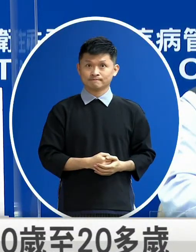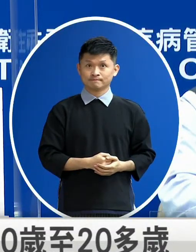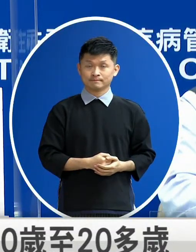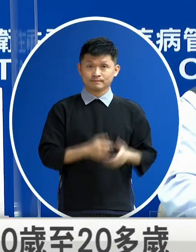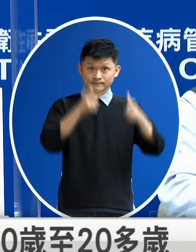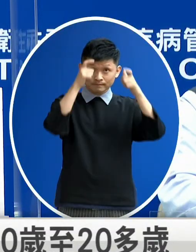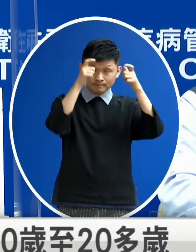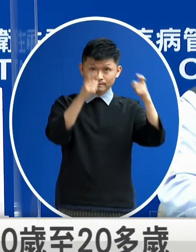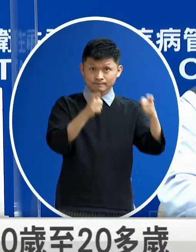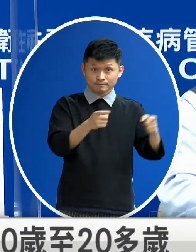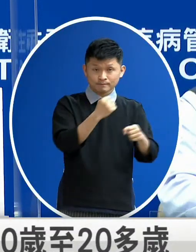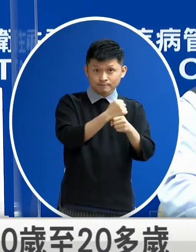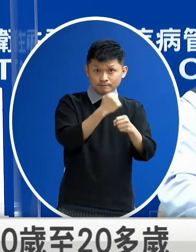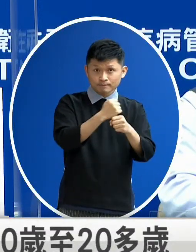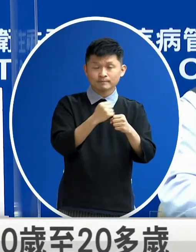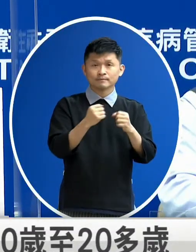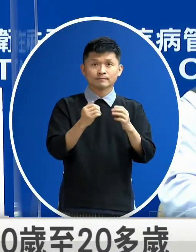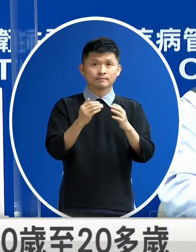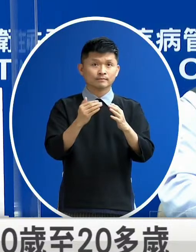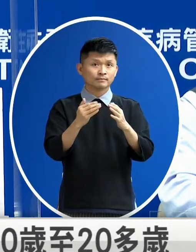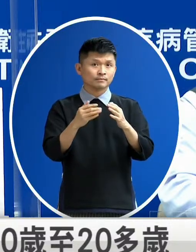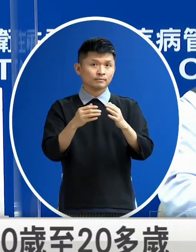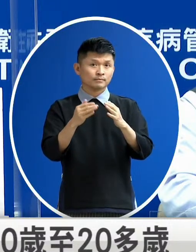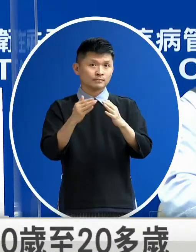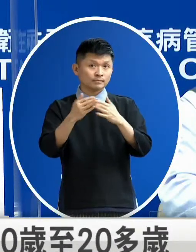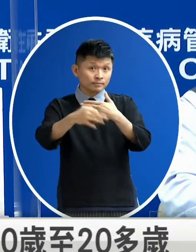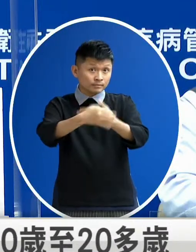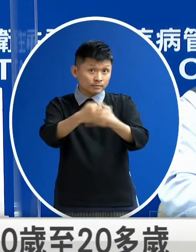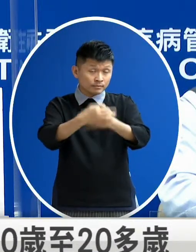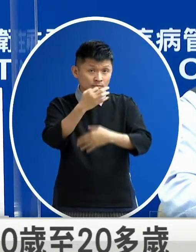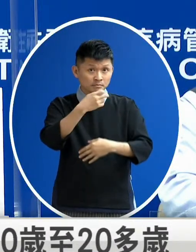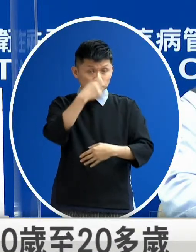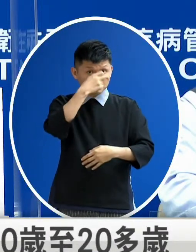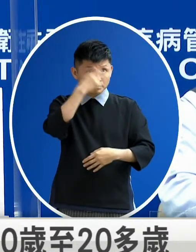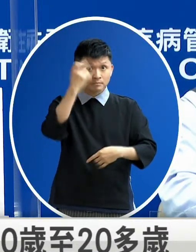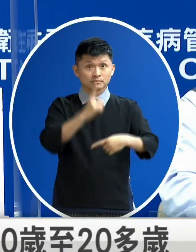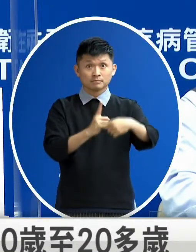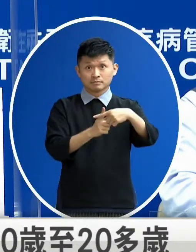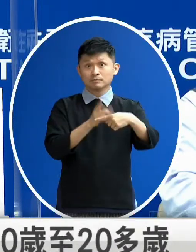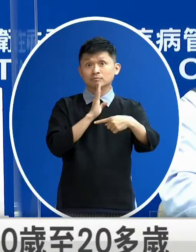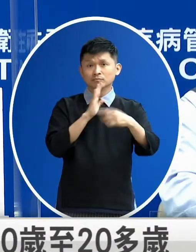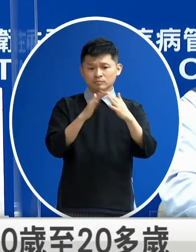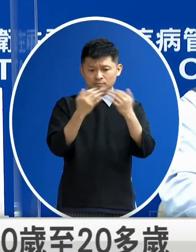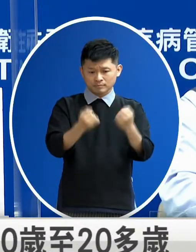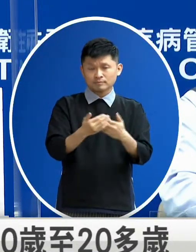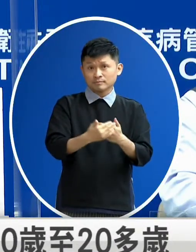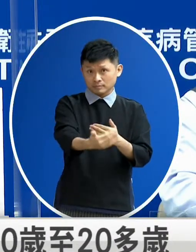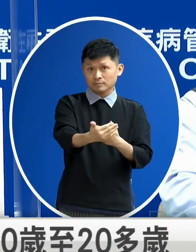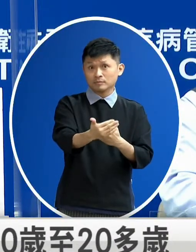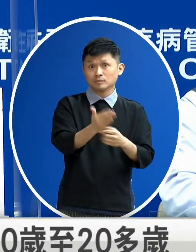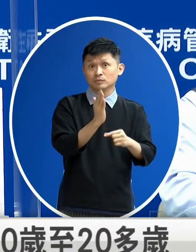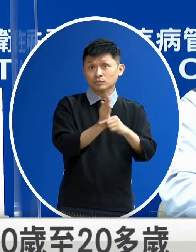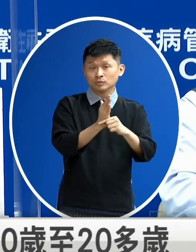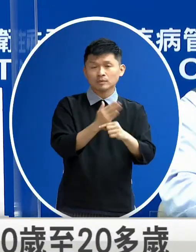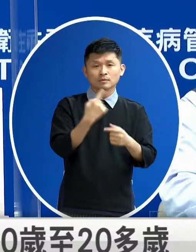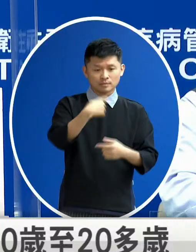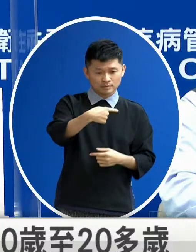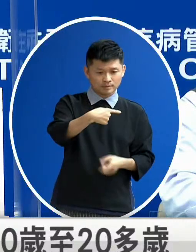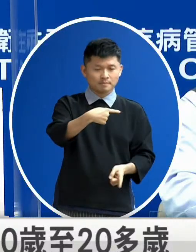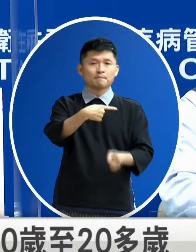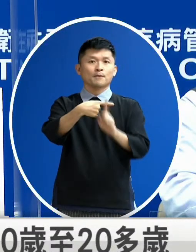工作人员的家人那是阳性，那不过因为都是在居隔期间那阴转